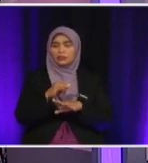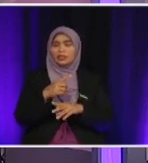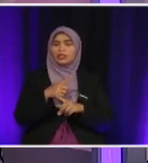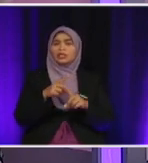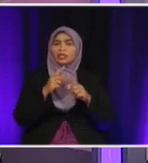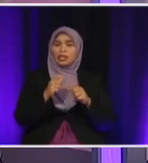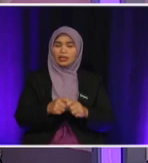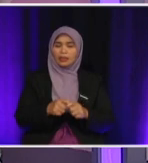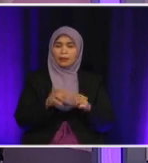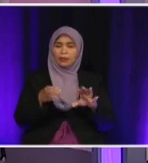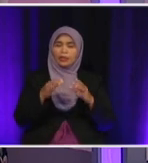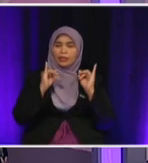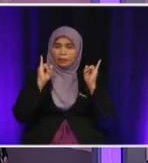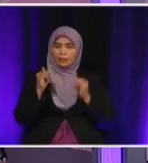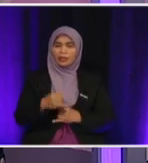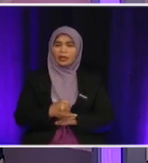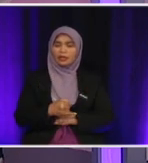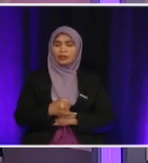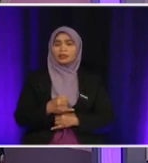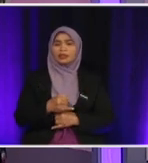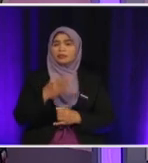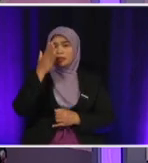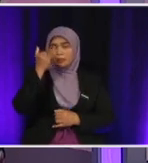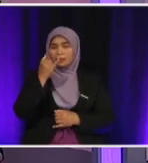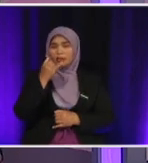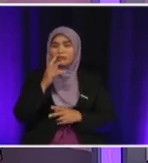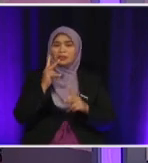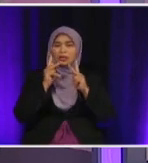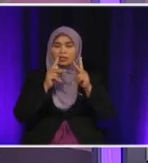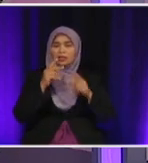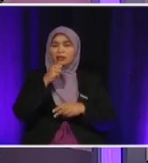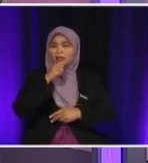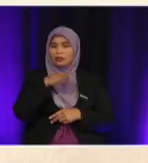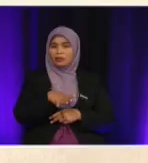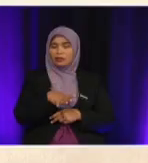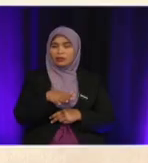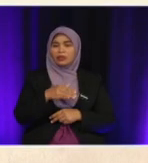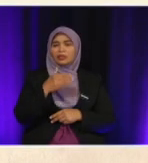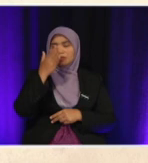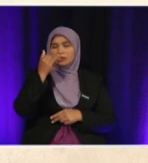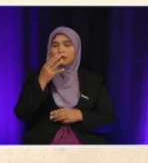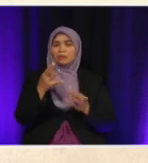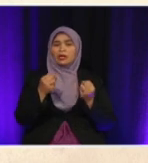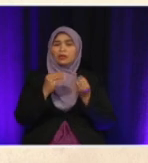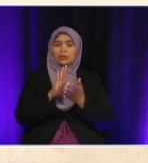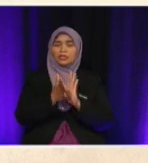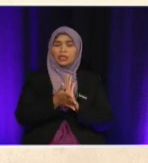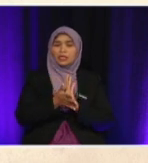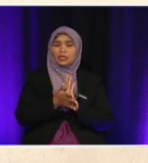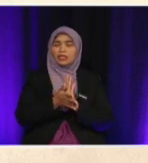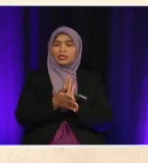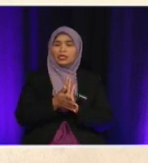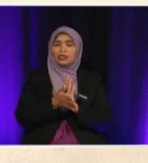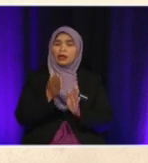di rumahnya Mengapa kata Rasulullah adikkah tidak boleh aku menjadi hamba yang bersyukur ya jadi inilah